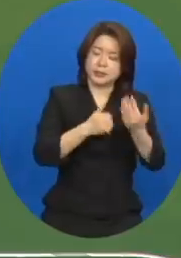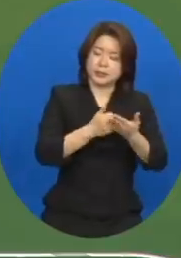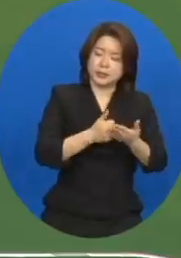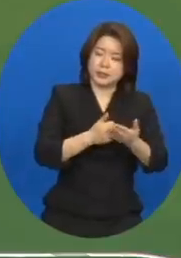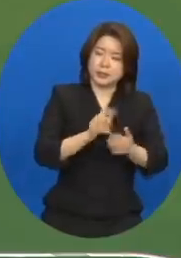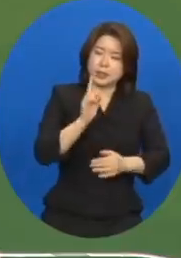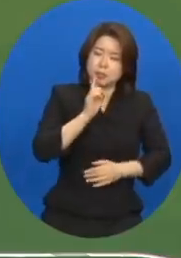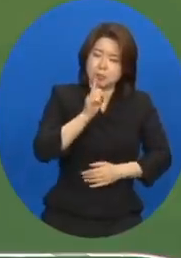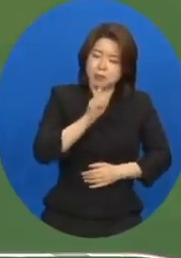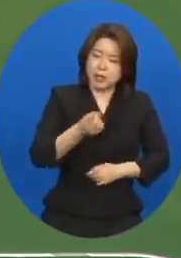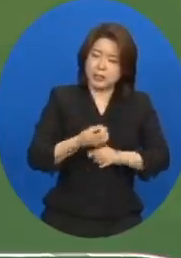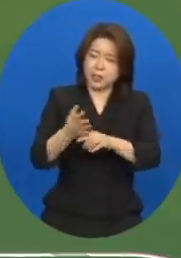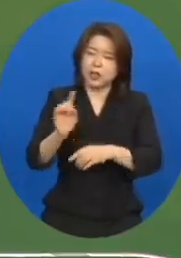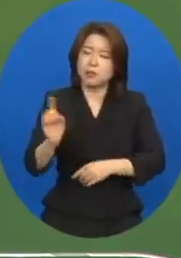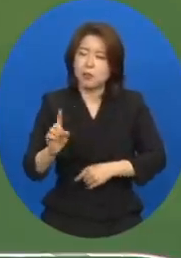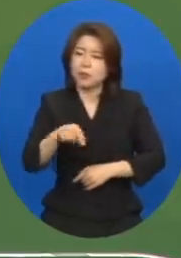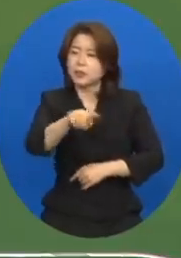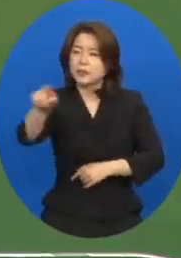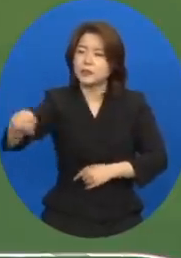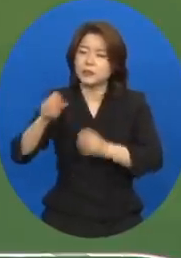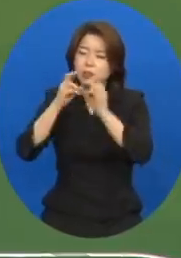선교사님들에게 은혜가 되고 힘이 되겠습니까?